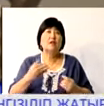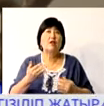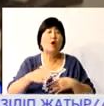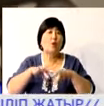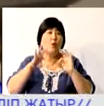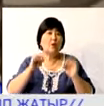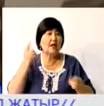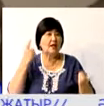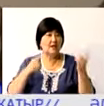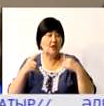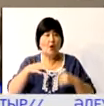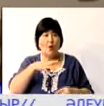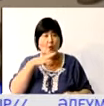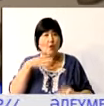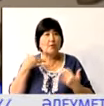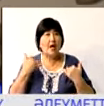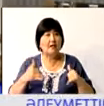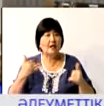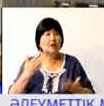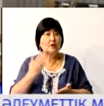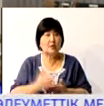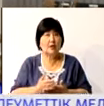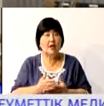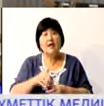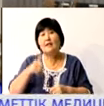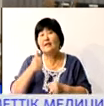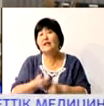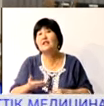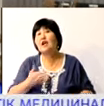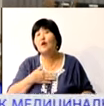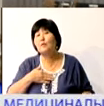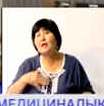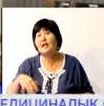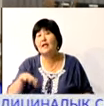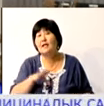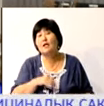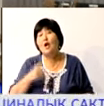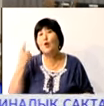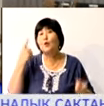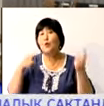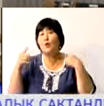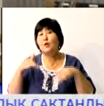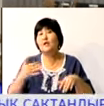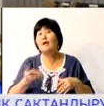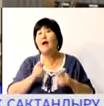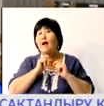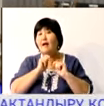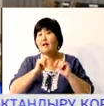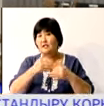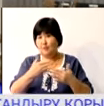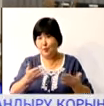иесінің шығармашылығы көптің таңданысын туғызды. Негізгі менің туындыларым кәдесыйлық